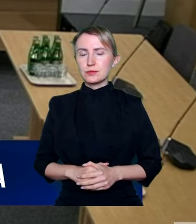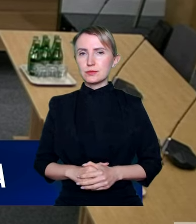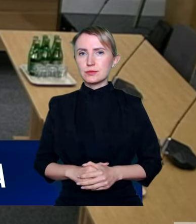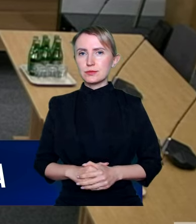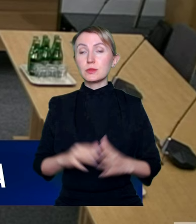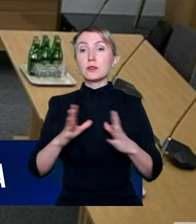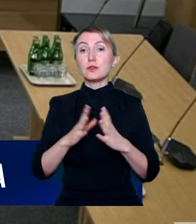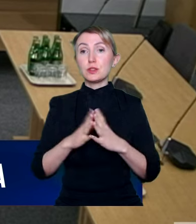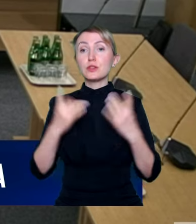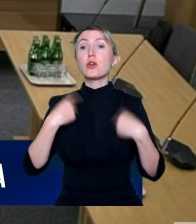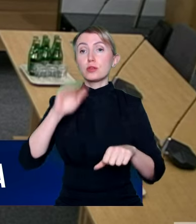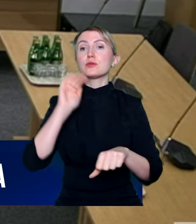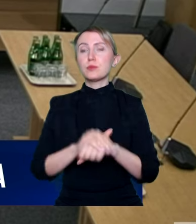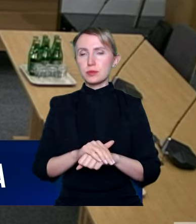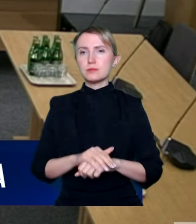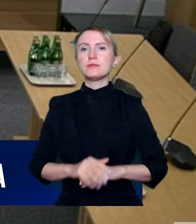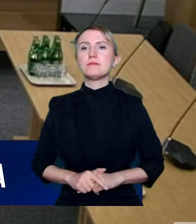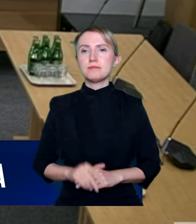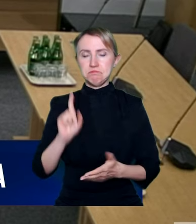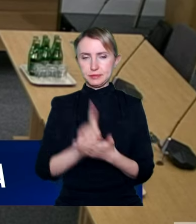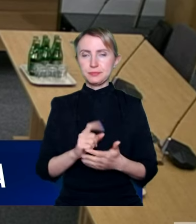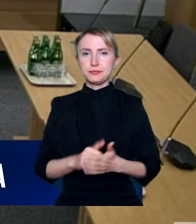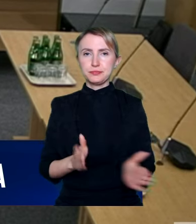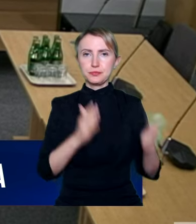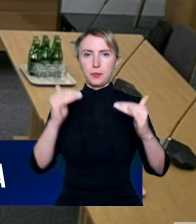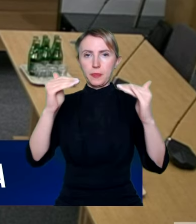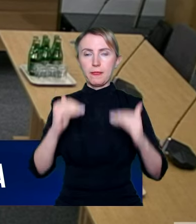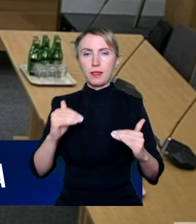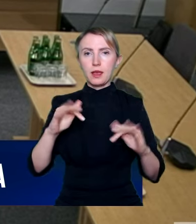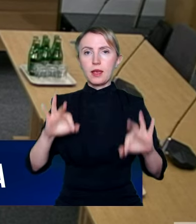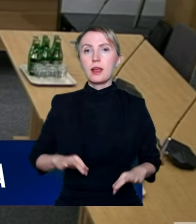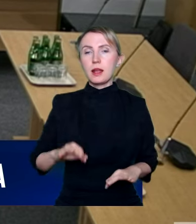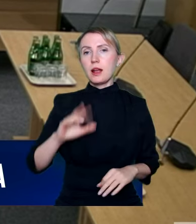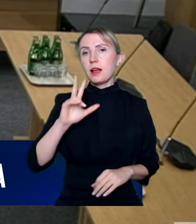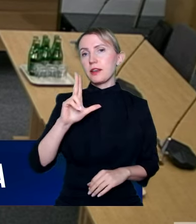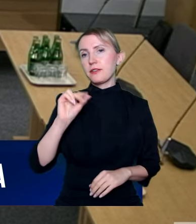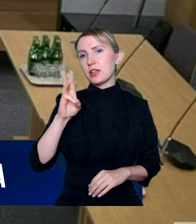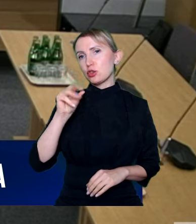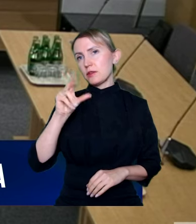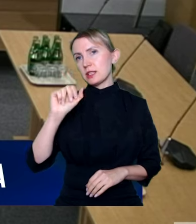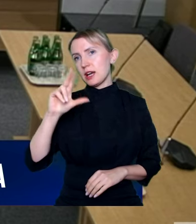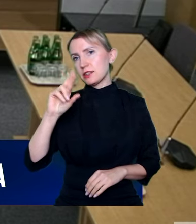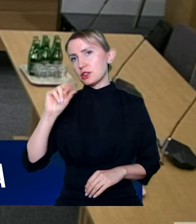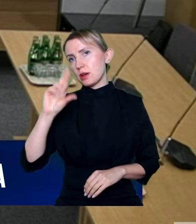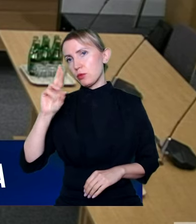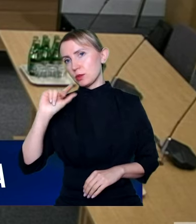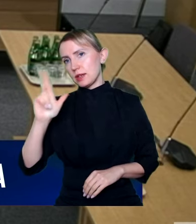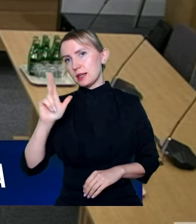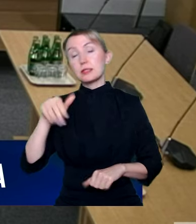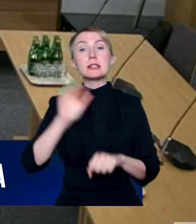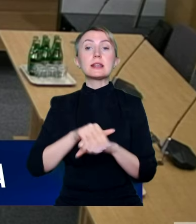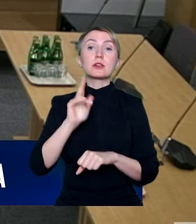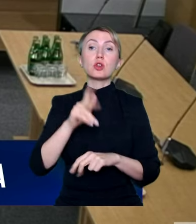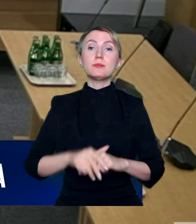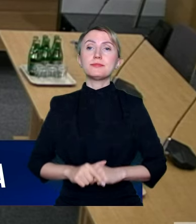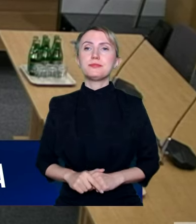10 głosów za. Wniosek uzyskał większość. Kto jest za kandydaturą pani Agnieszki Kwiatkowskiej-Górdak? Kto jest za?